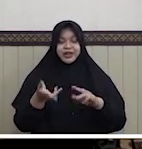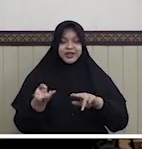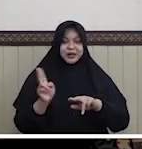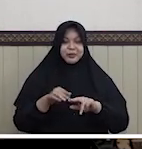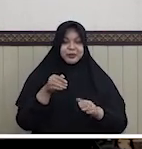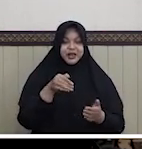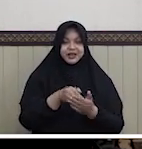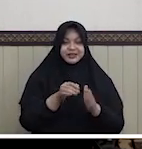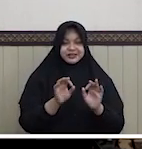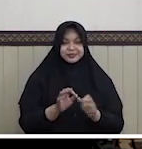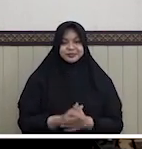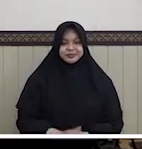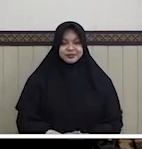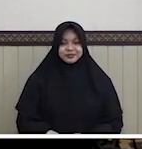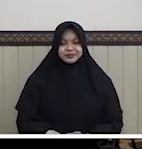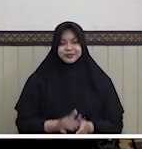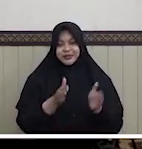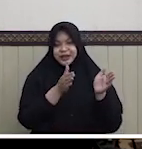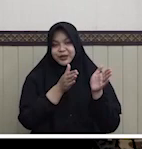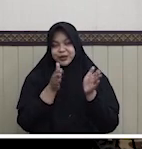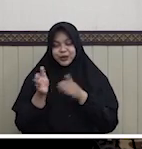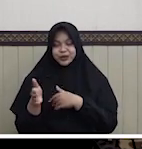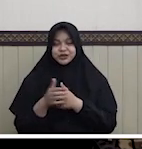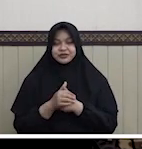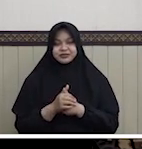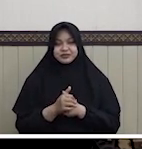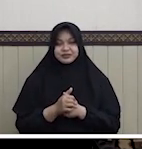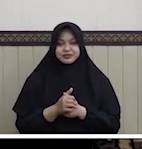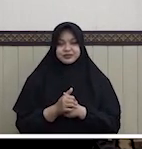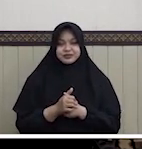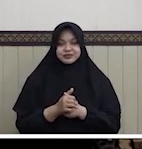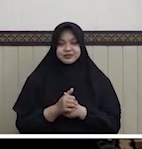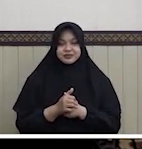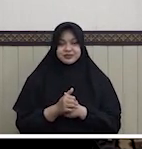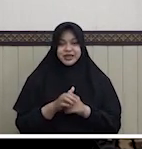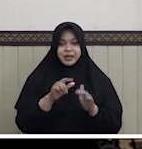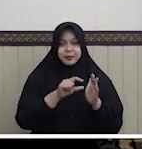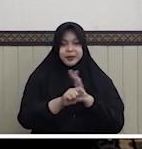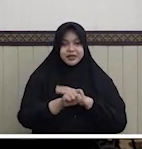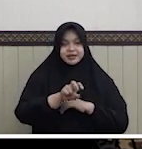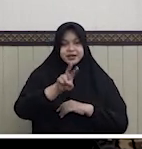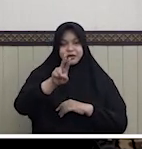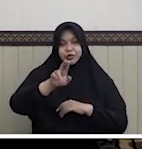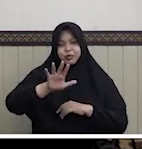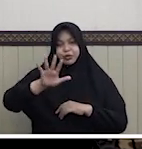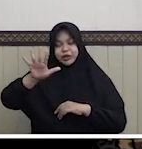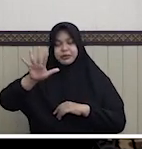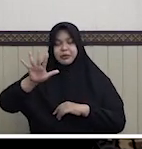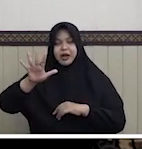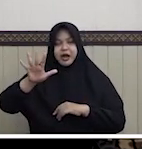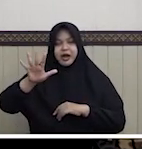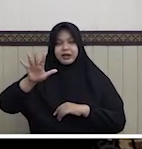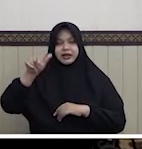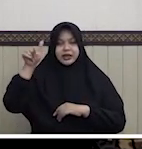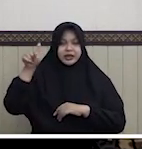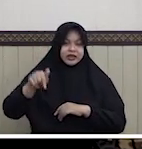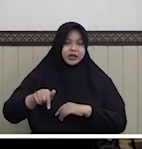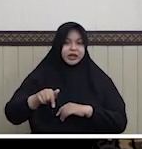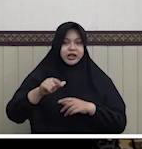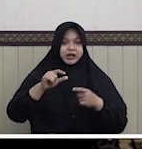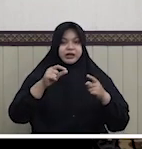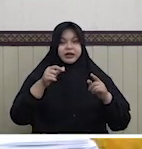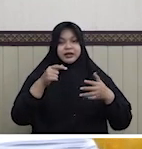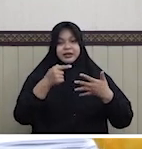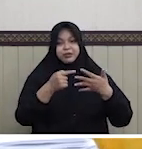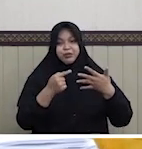Hah kemudian Kemudian di pasal 25 Nah